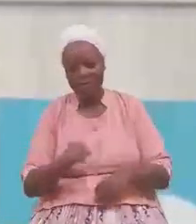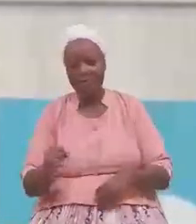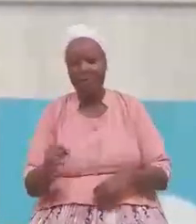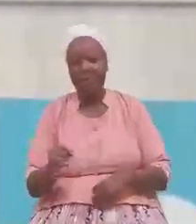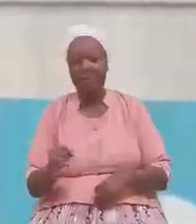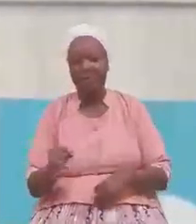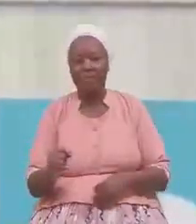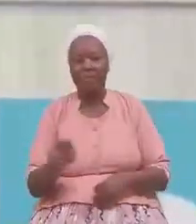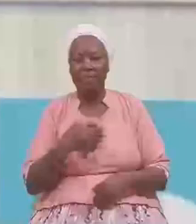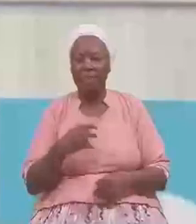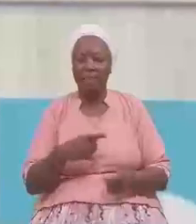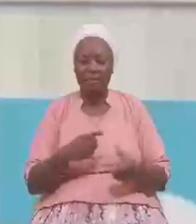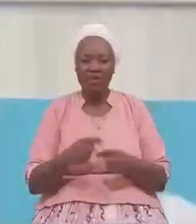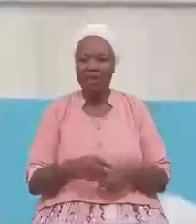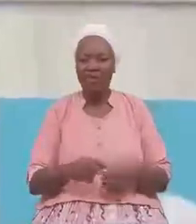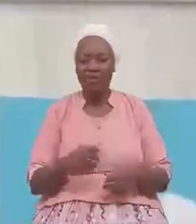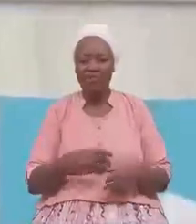anémique,